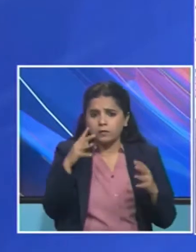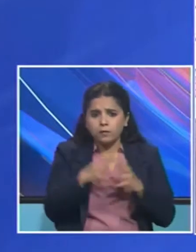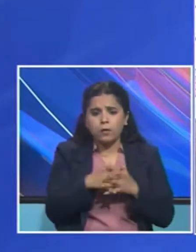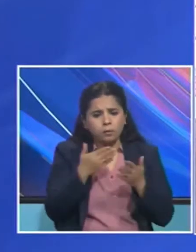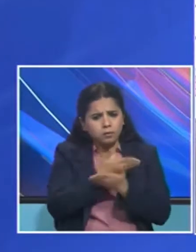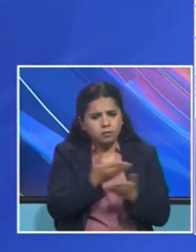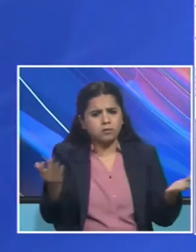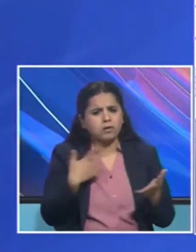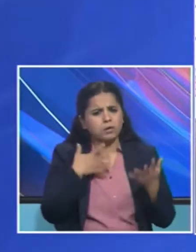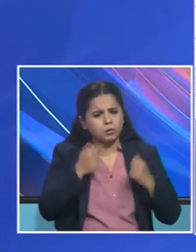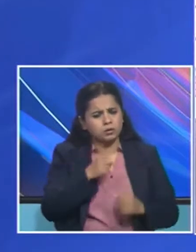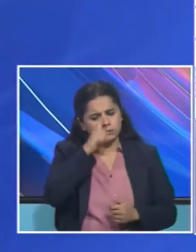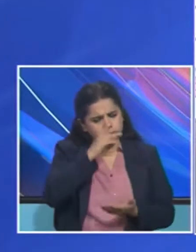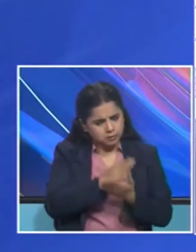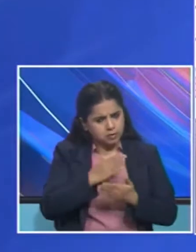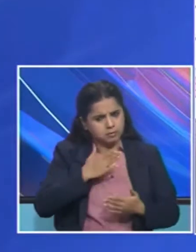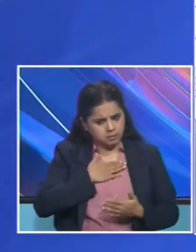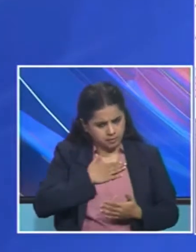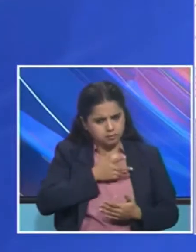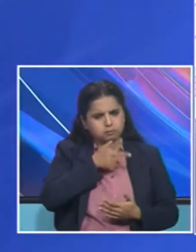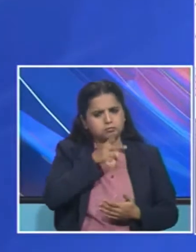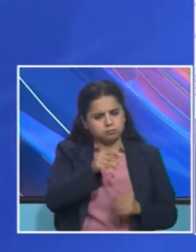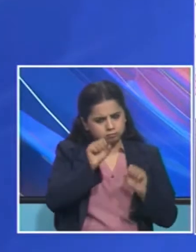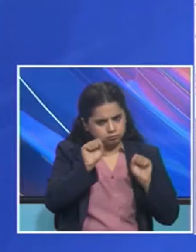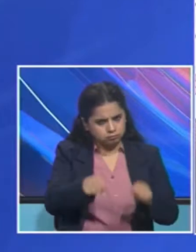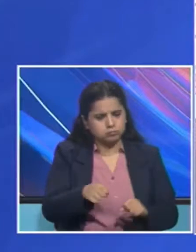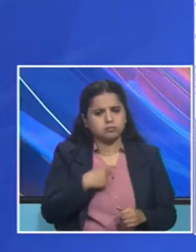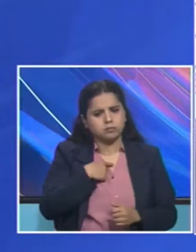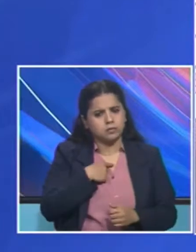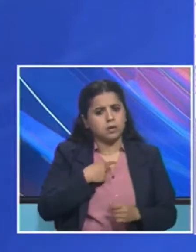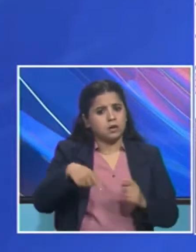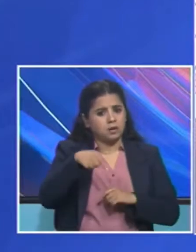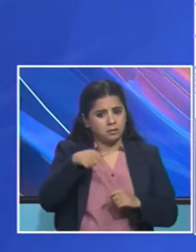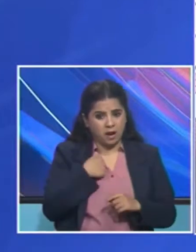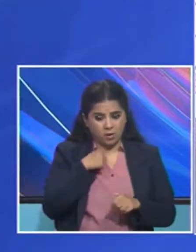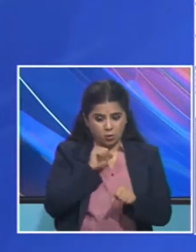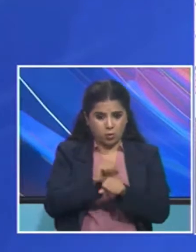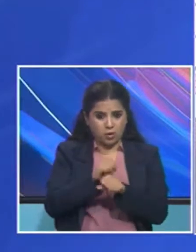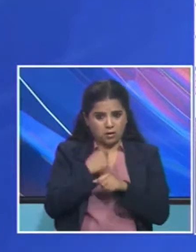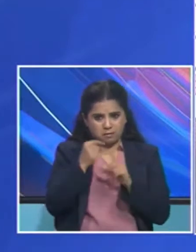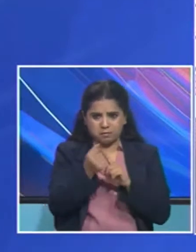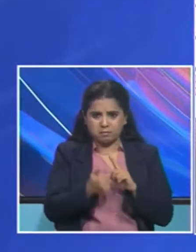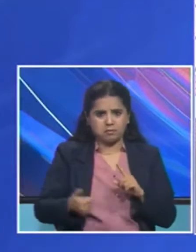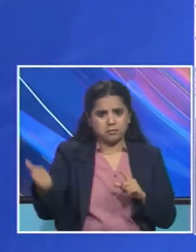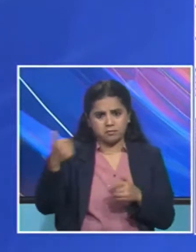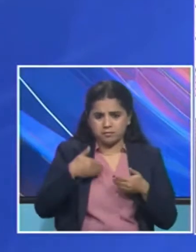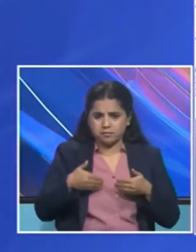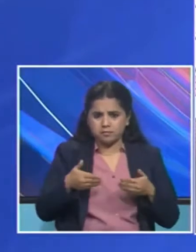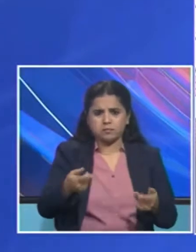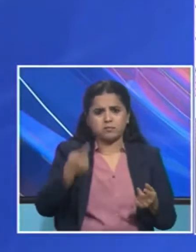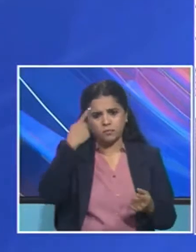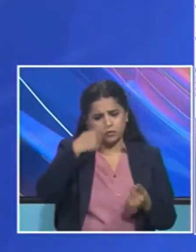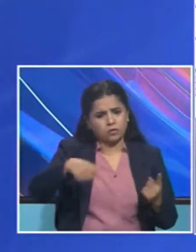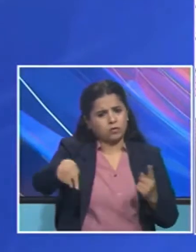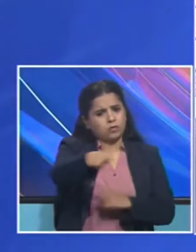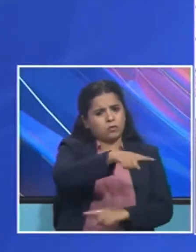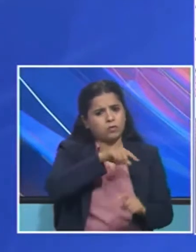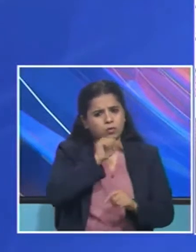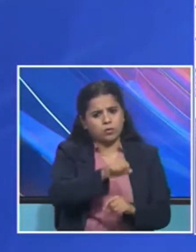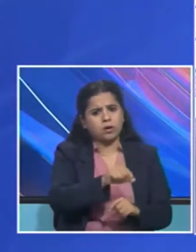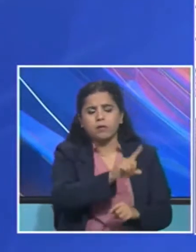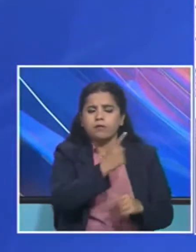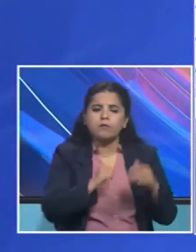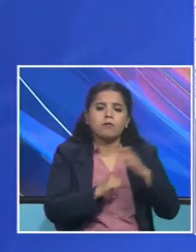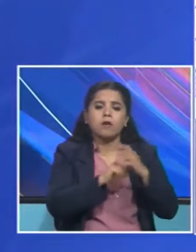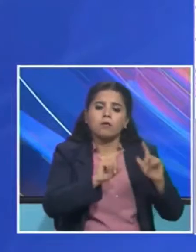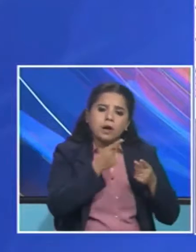ये विश्वास दिलाती हूँ कि इस पद पर कार्य करते हुए मेरे लिए उनके हित सर्वोपरि